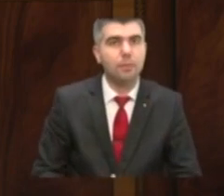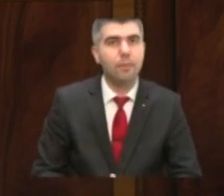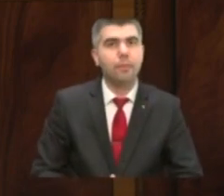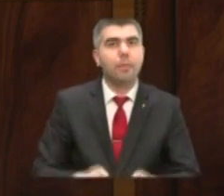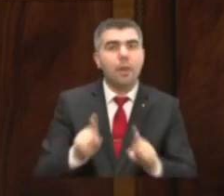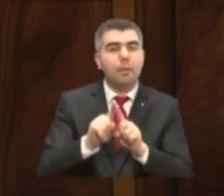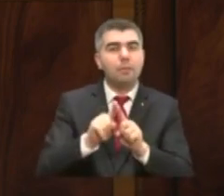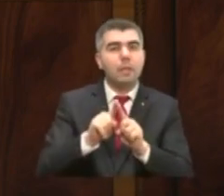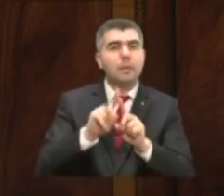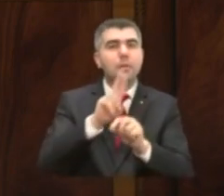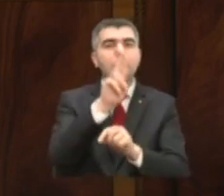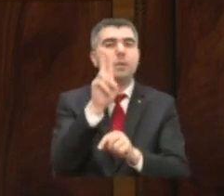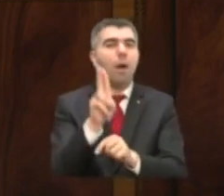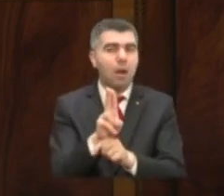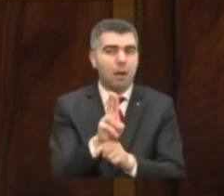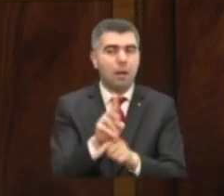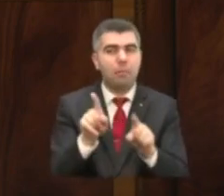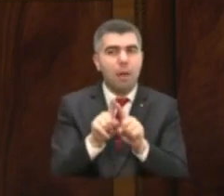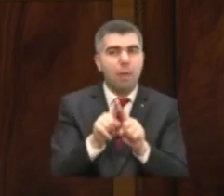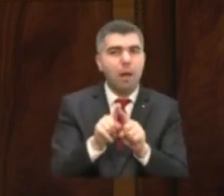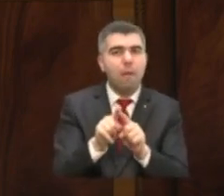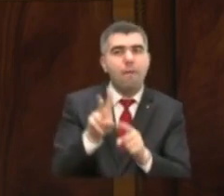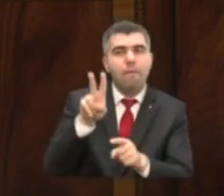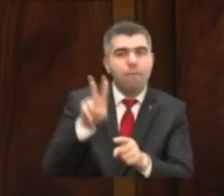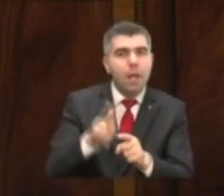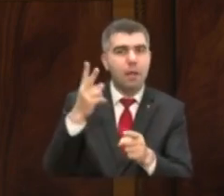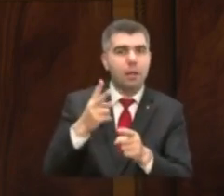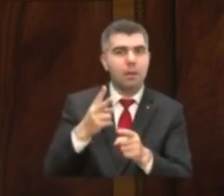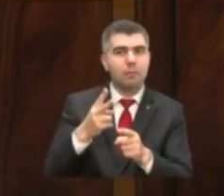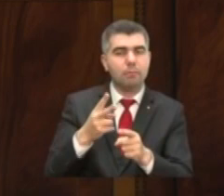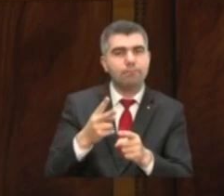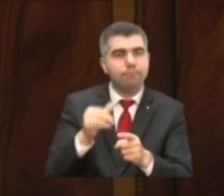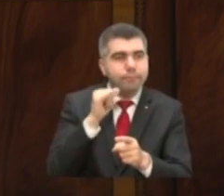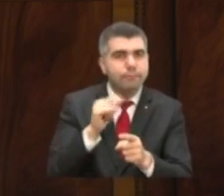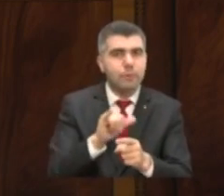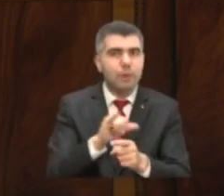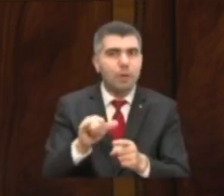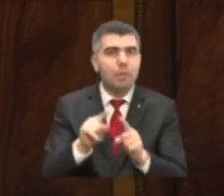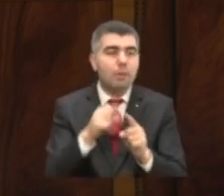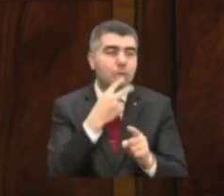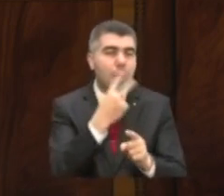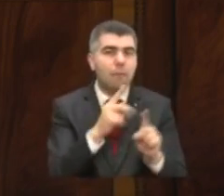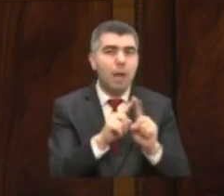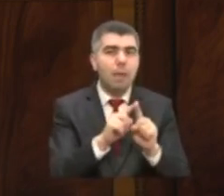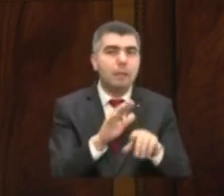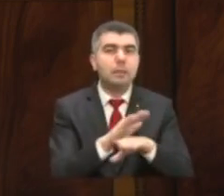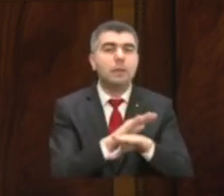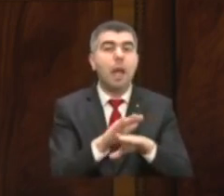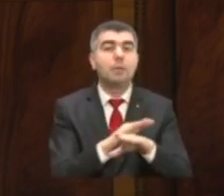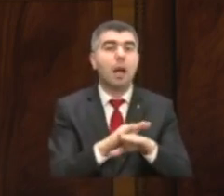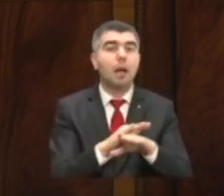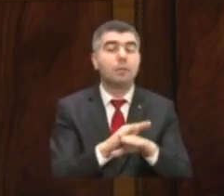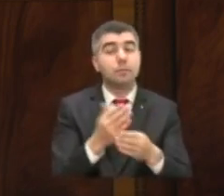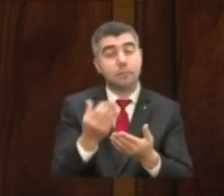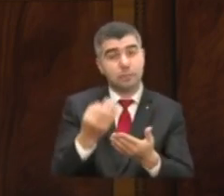هاد السؤال ديال الأمل والسؤال ديال الثقة مرتبط أساساً بطبيعة المناخ السياسي الذي يجب أن يتوفر،